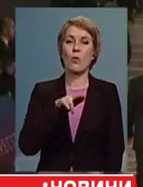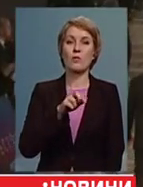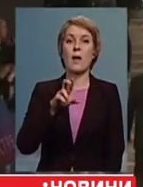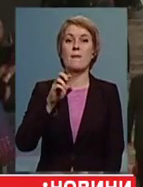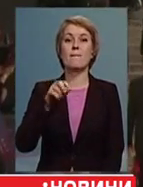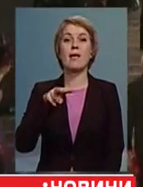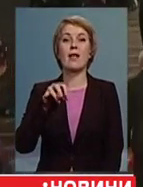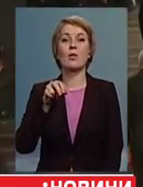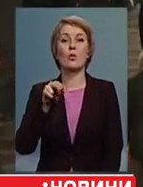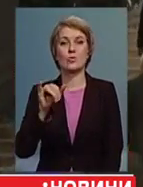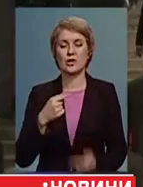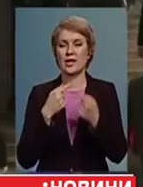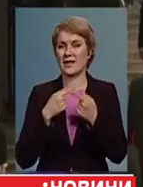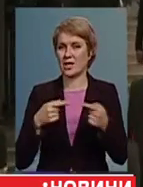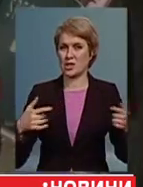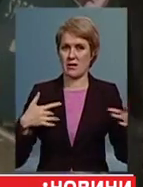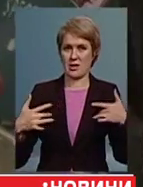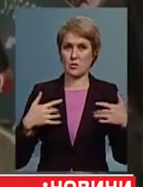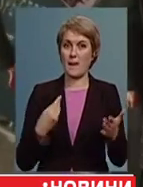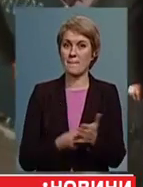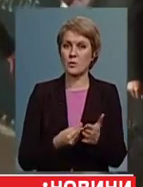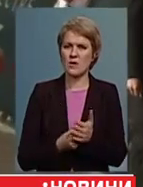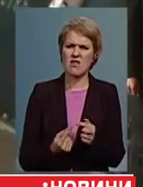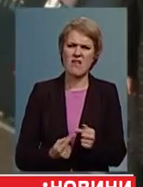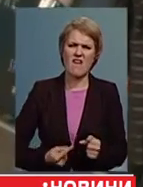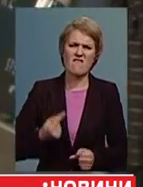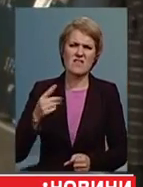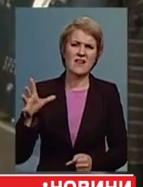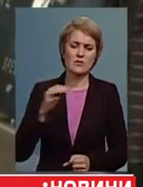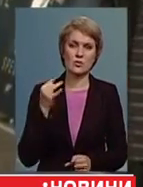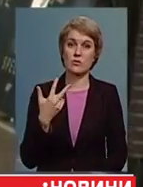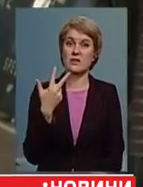та інші актори. Бюджет блокбастера – один з найвищих за всю історію –